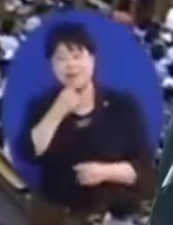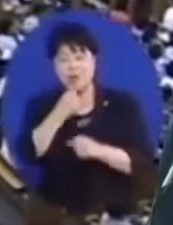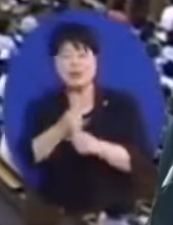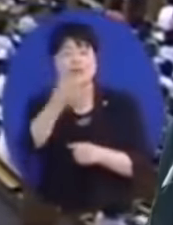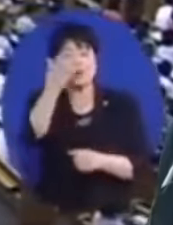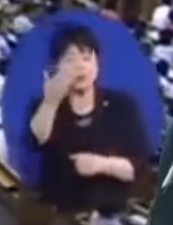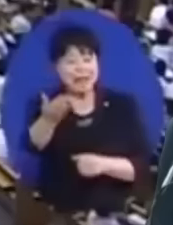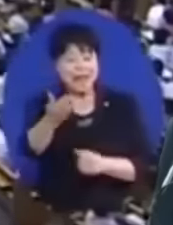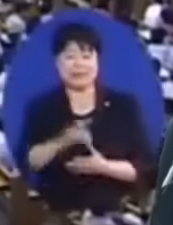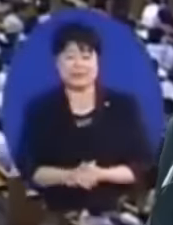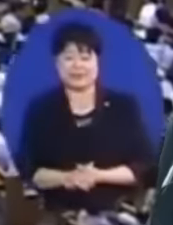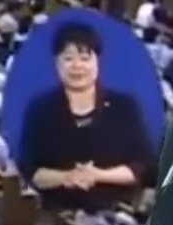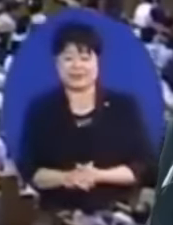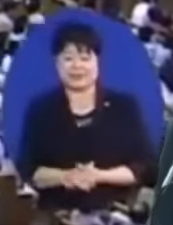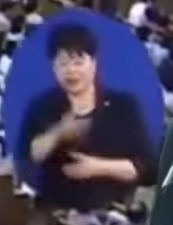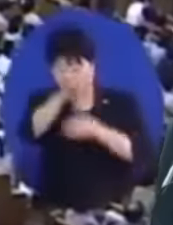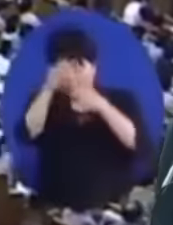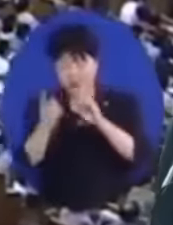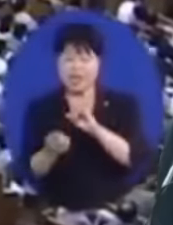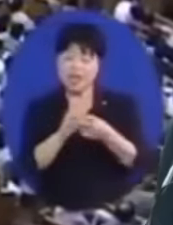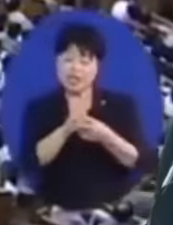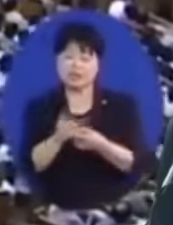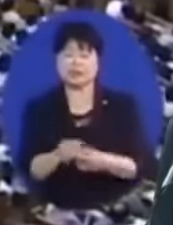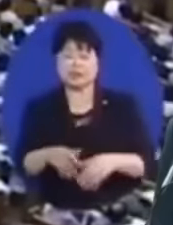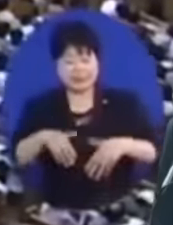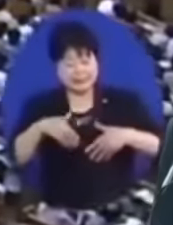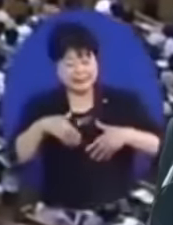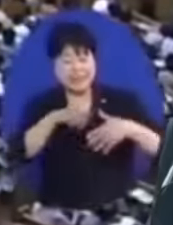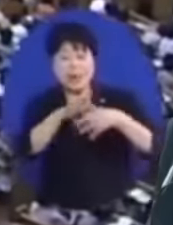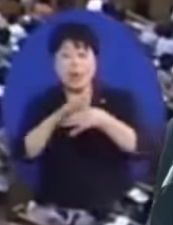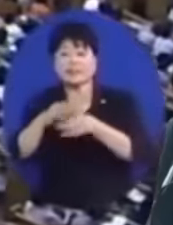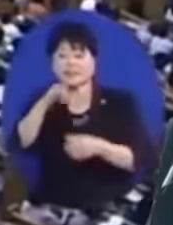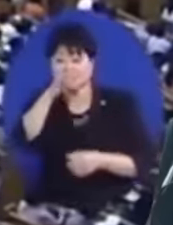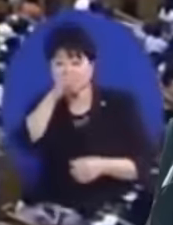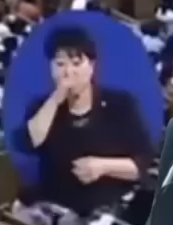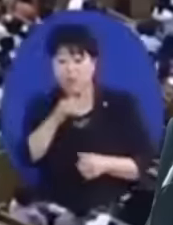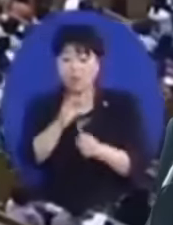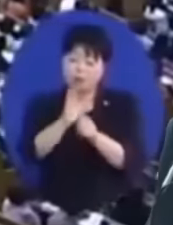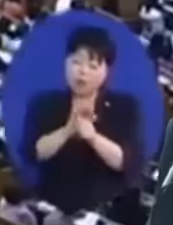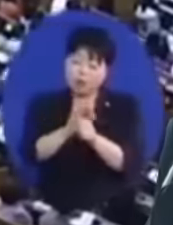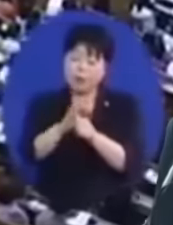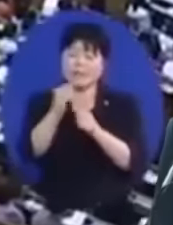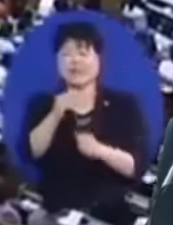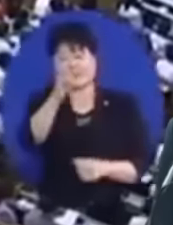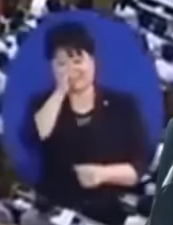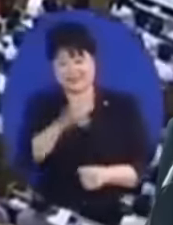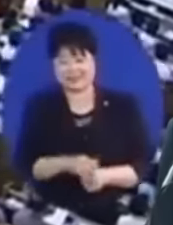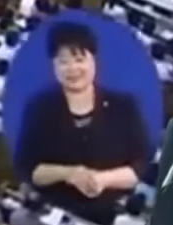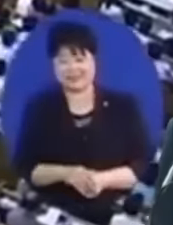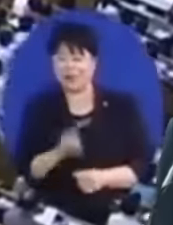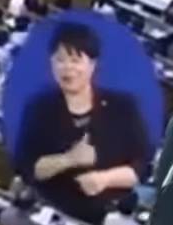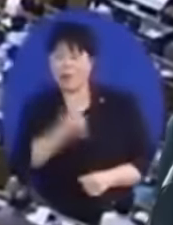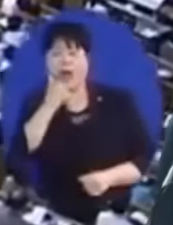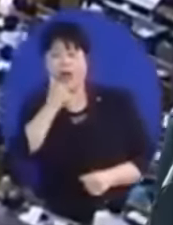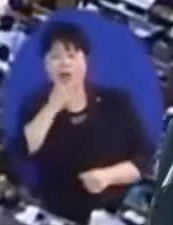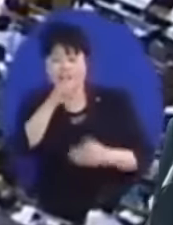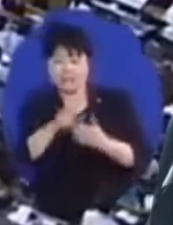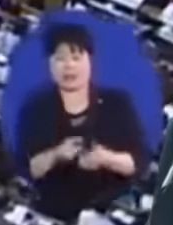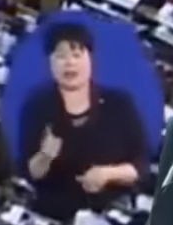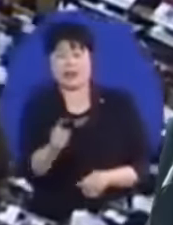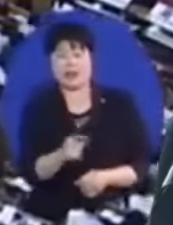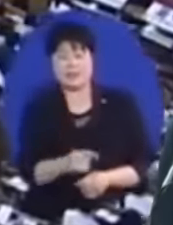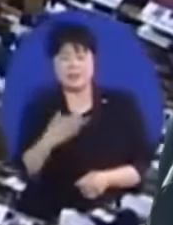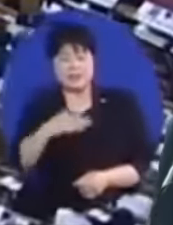만들었다는 것입니다. 이 부부는 평생 서로에게 따뜻한 관심을 가지고 배려하며 살았습니다. 그리고 화가 났을 때는